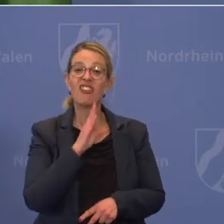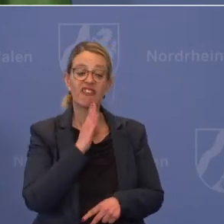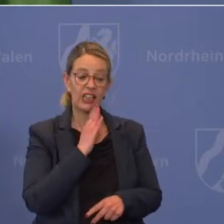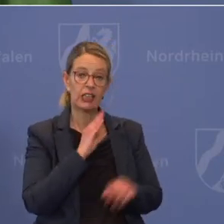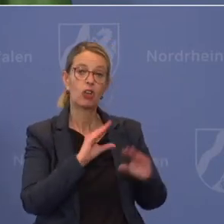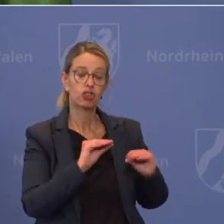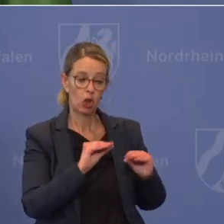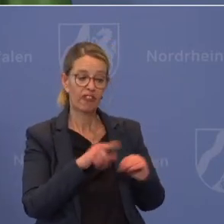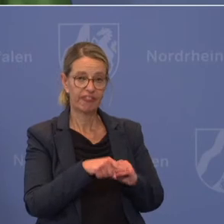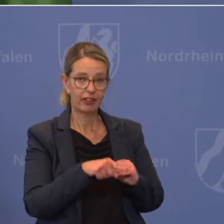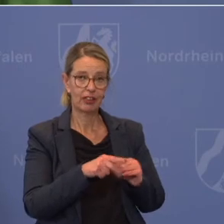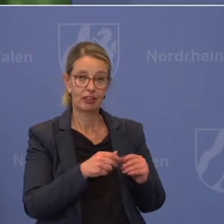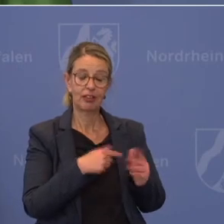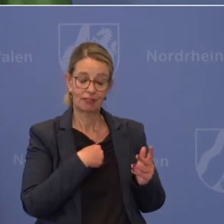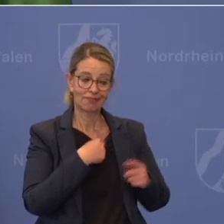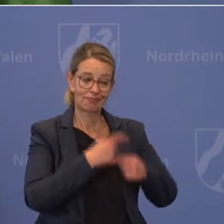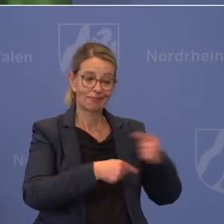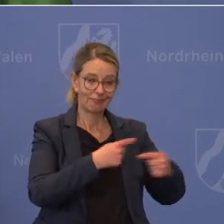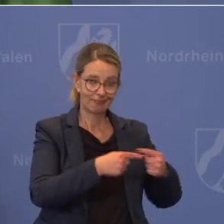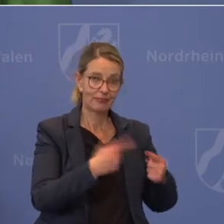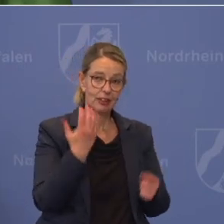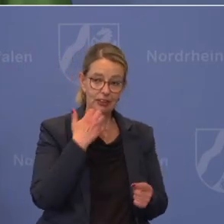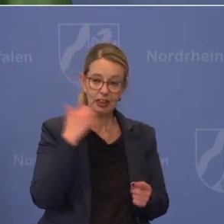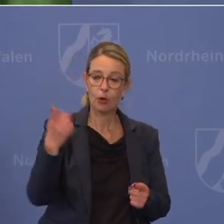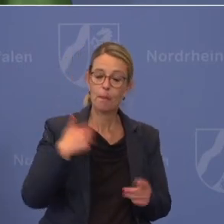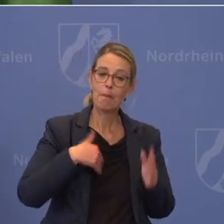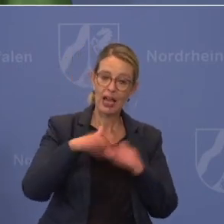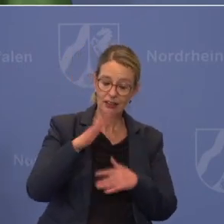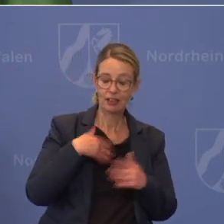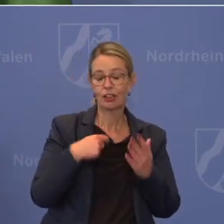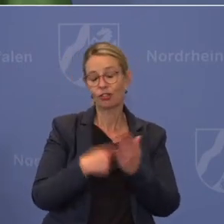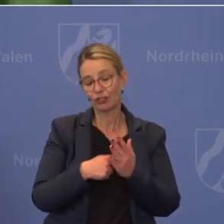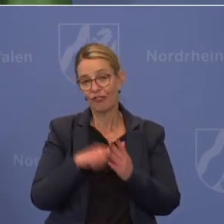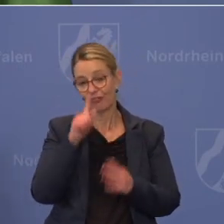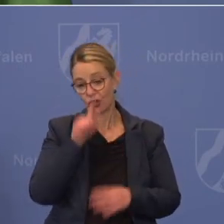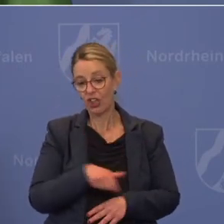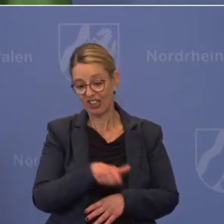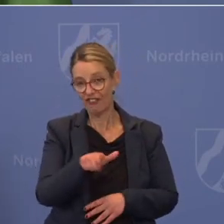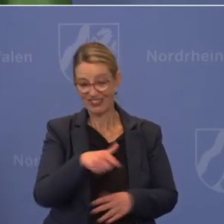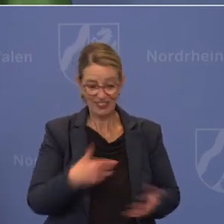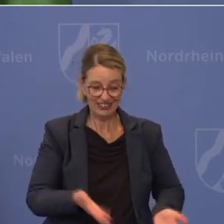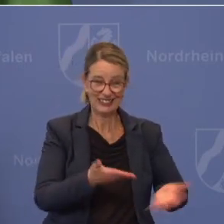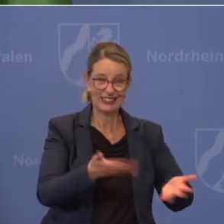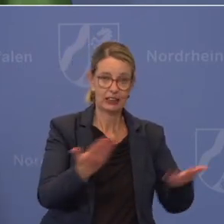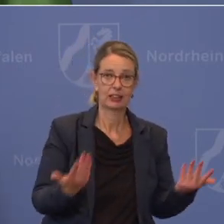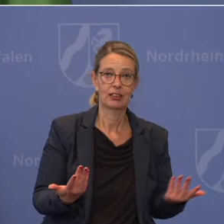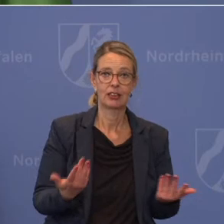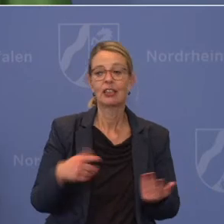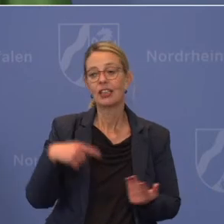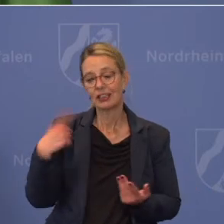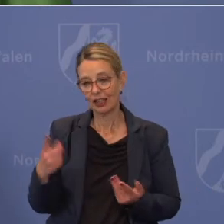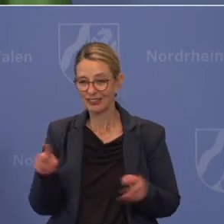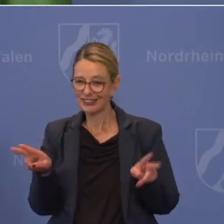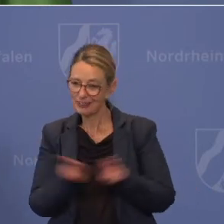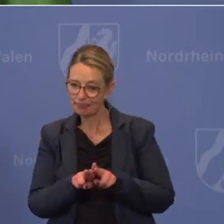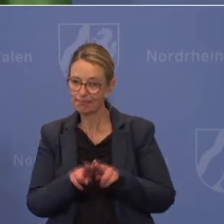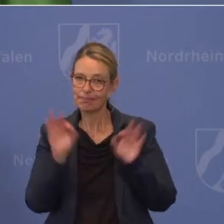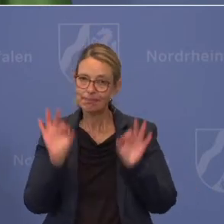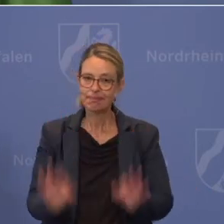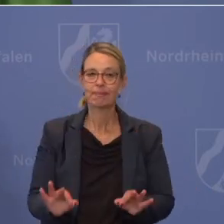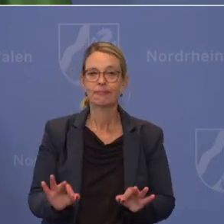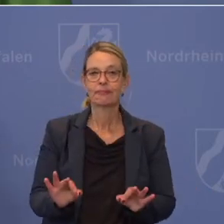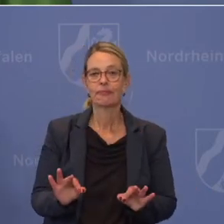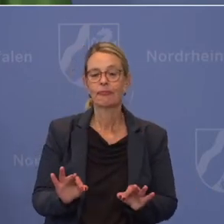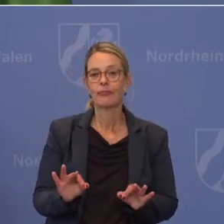Wasserstoffstrategie jetzt zeitnah vorlegen will. Wir arbeiten an der Roadmap Wasserstoff für Nordrhein-Westfalen, der wir dann passgenau auch